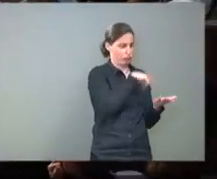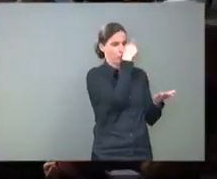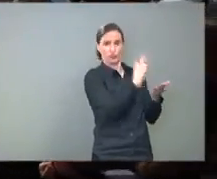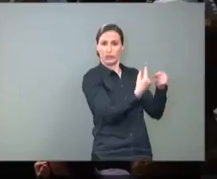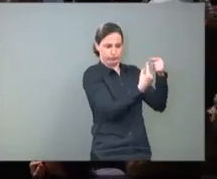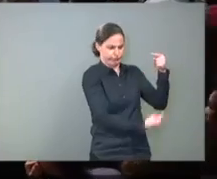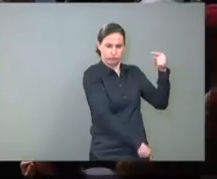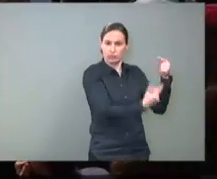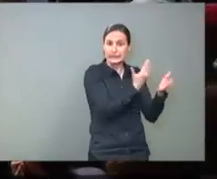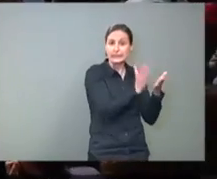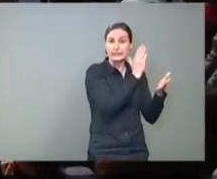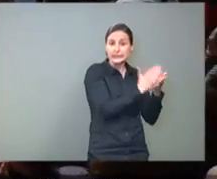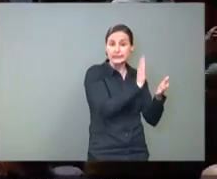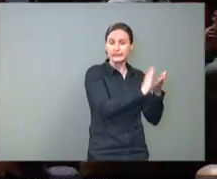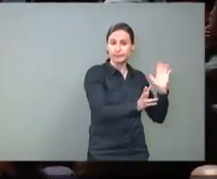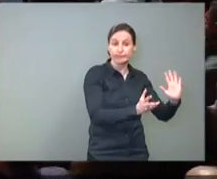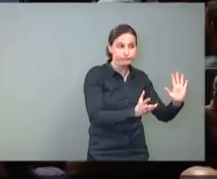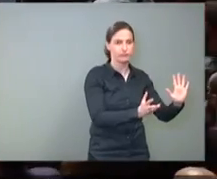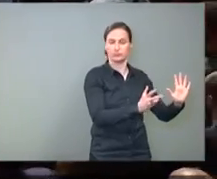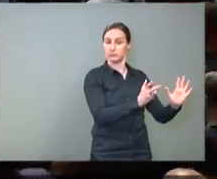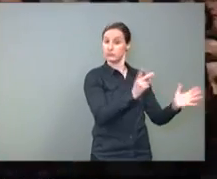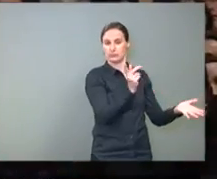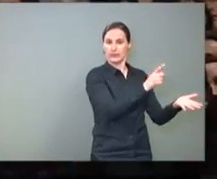États-Unis est absolument gigantesquissime,